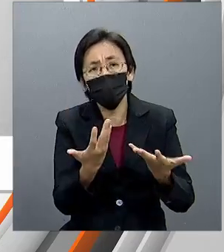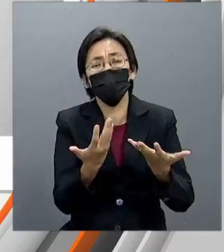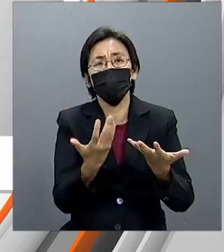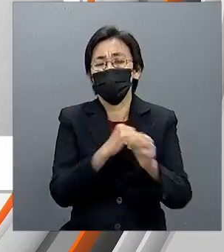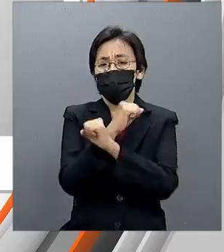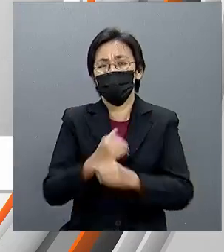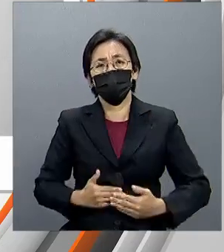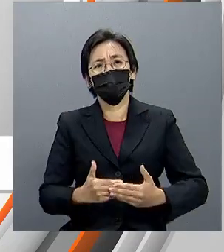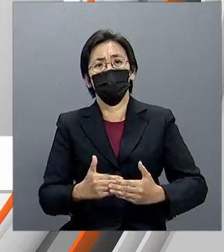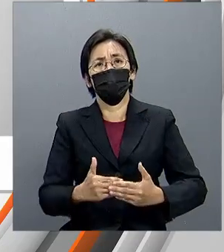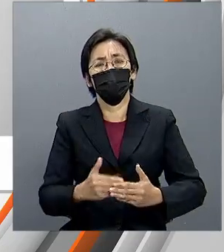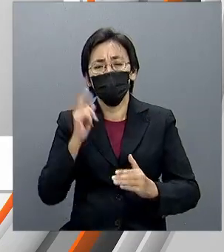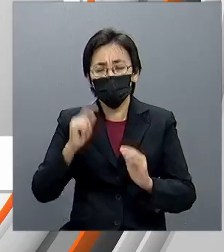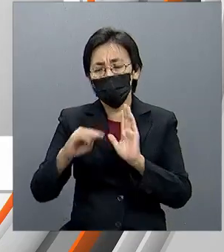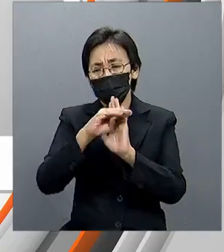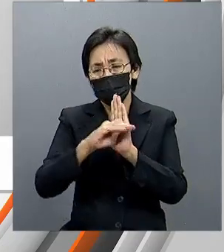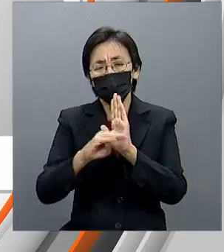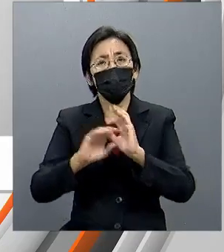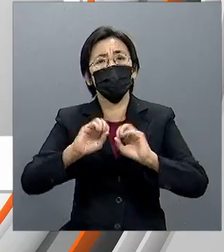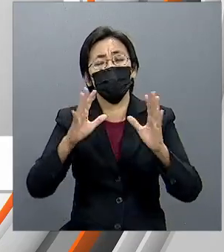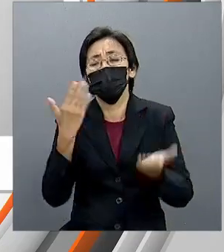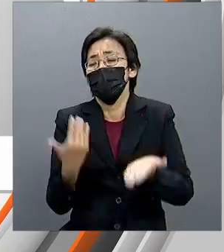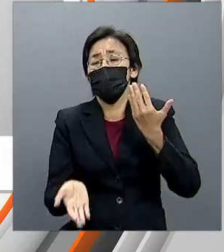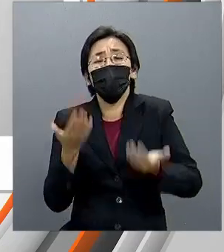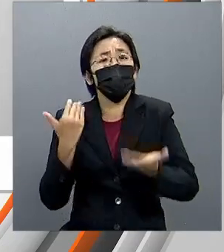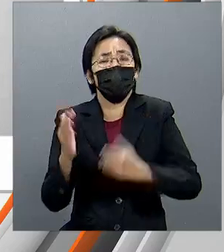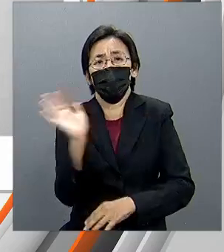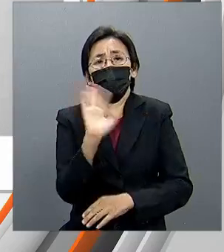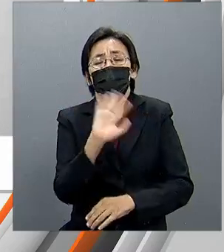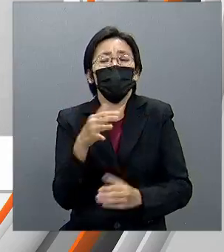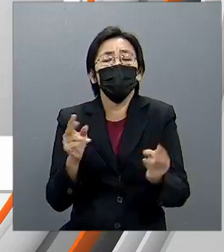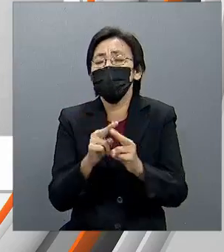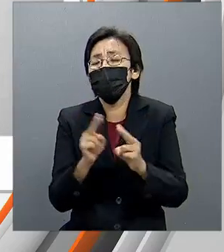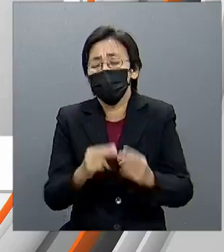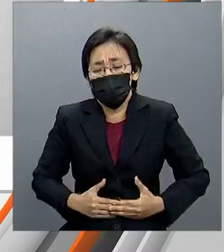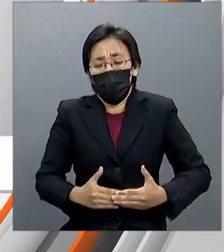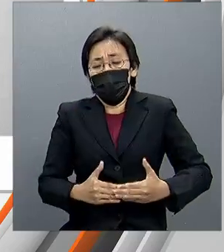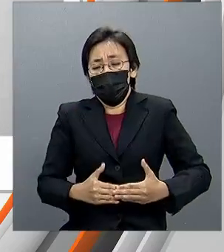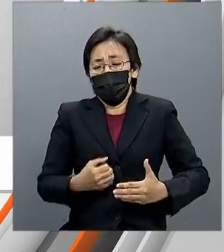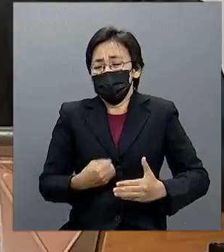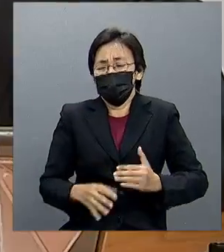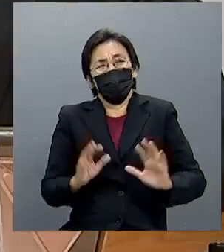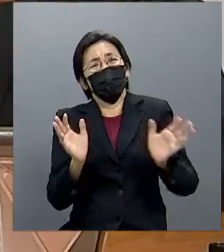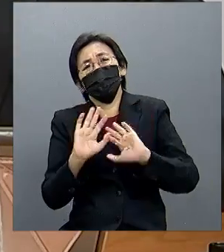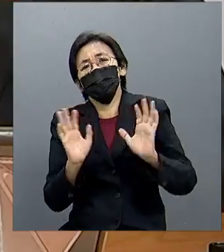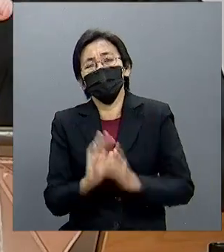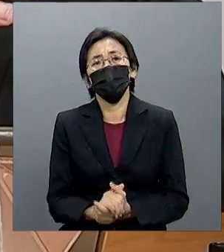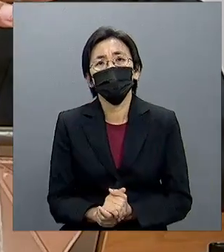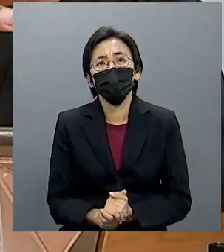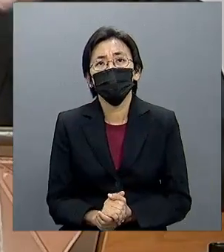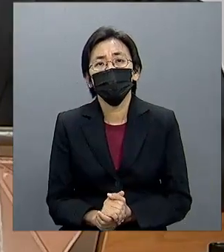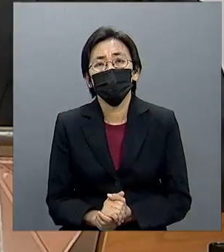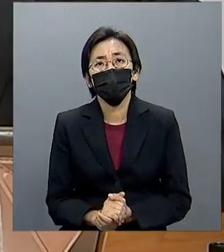ณฑ์กติกาไม่ใช่ว่าฉันอะไรก็ได้เพลิดเพลินอะไรก็ได้ไม่ใช่ถ้าเราจำกัดสิทธิเราบอกว่าตรงนี้ผู้หญิงฟ